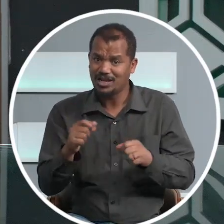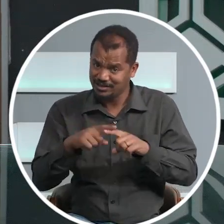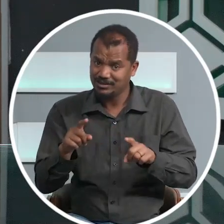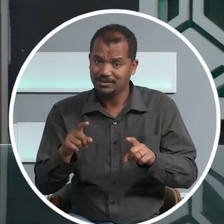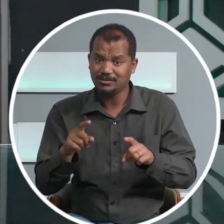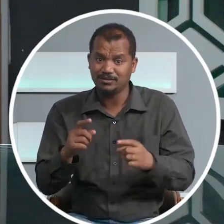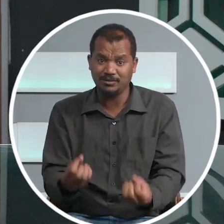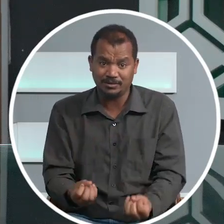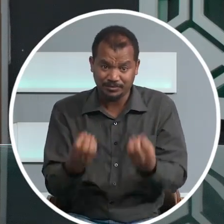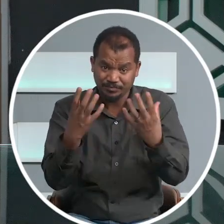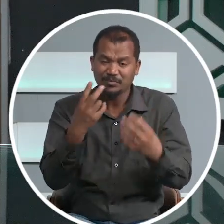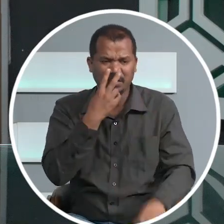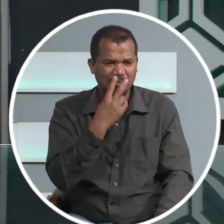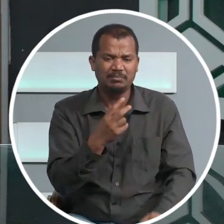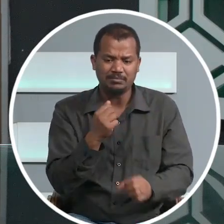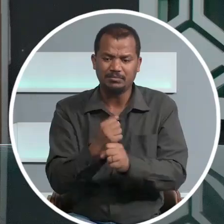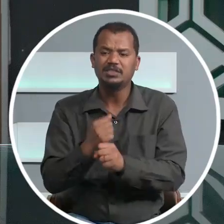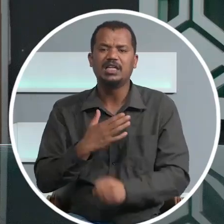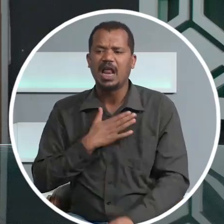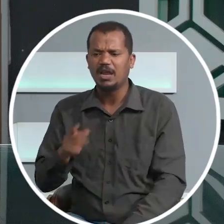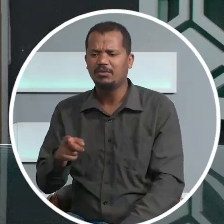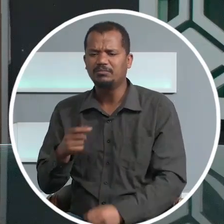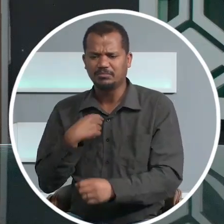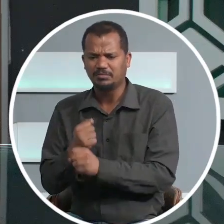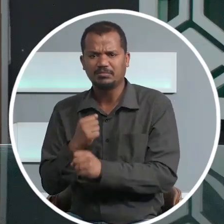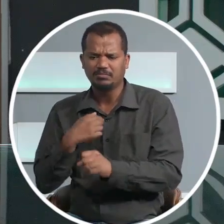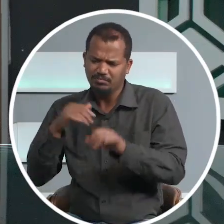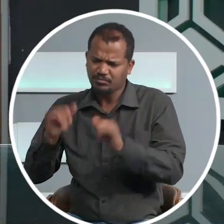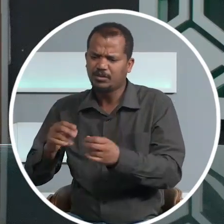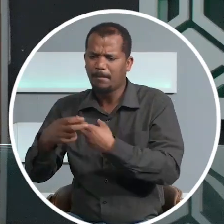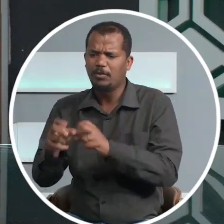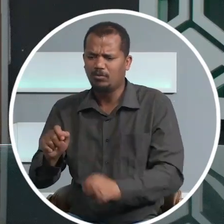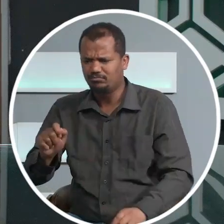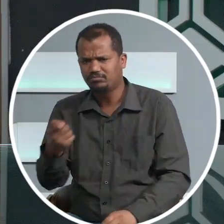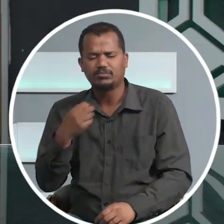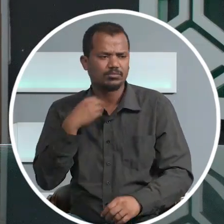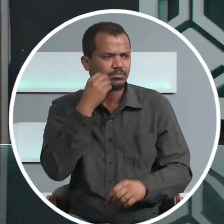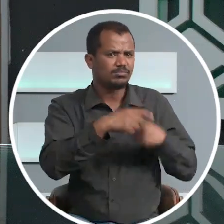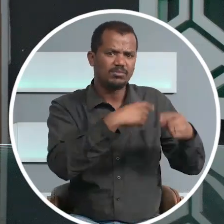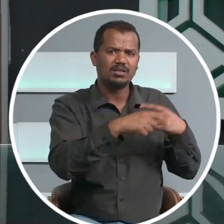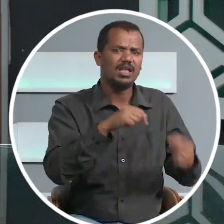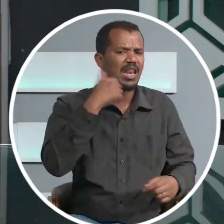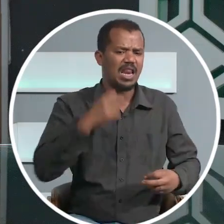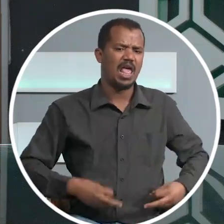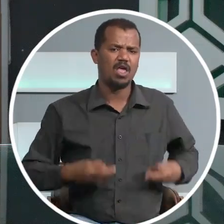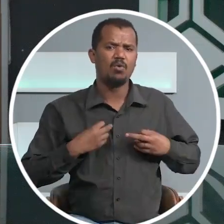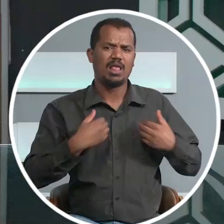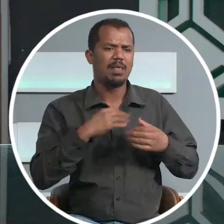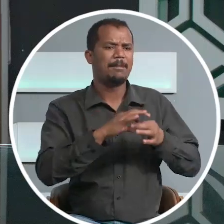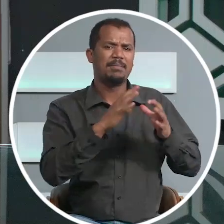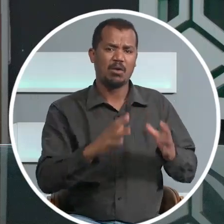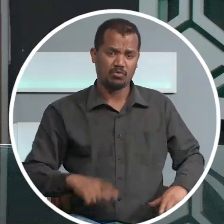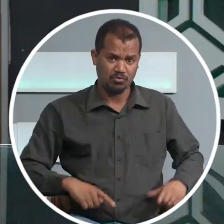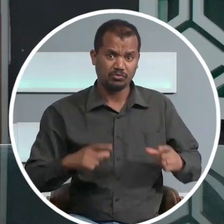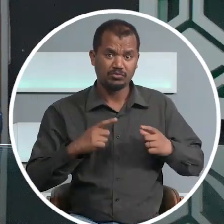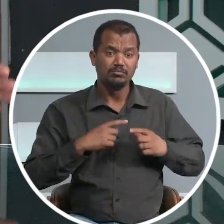ግን ደግሞ ብዙዎች ጋር አይተነዋል። ስራዬ ነው ይሄኛው፣ ይሄ ስራዬ፣ እዚሁ ቢሮ ቆልፌበት ሄዳለሁ፣ ቤቴ ስሄድ ደግሞ ሌላ ህይወት አለኝ፣